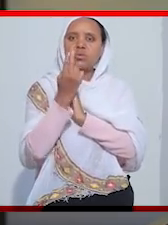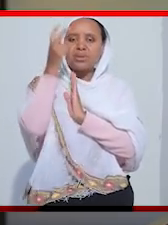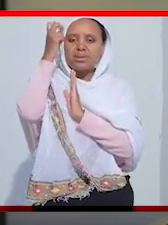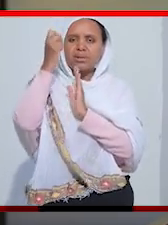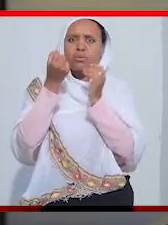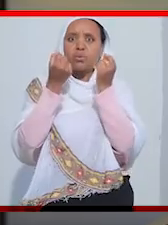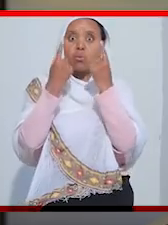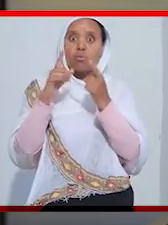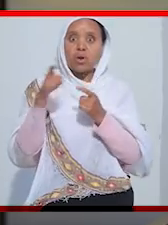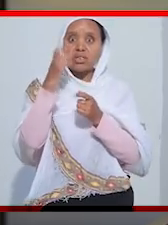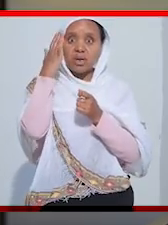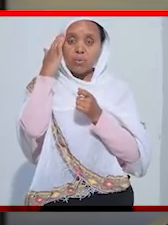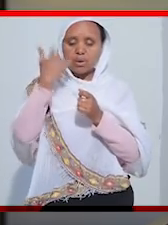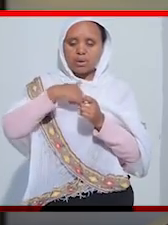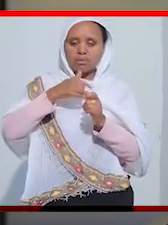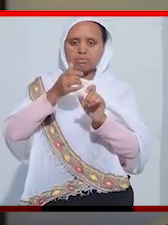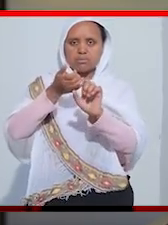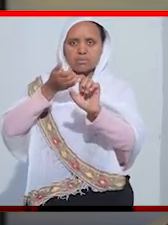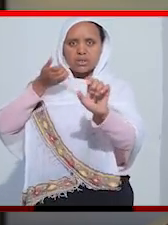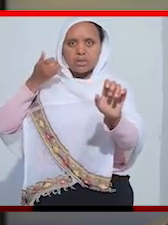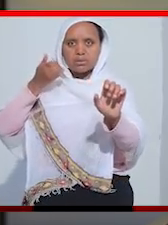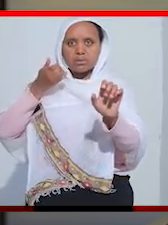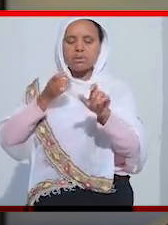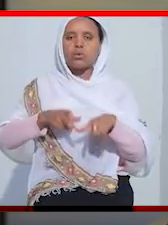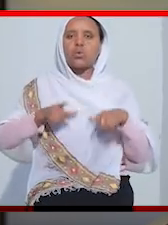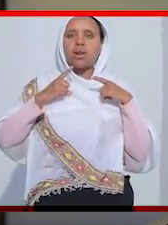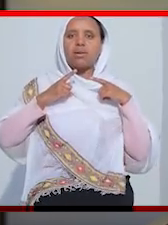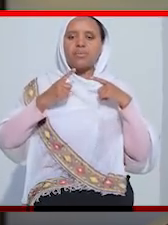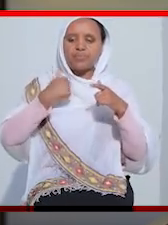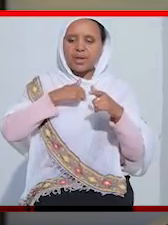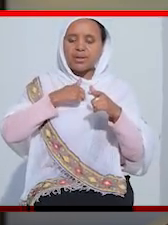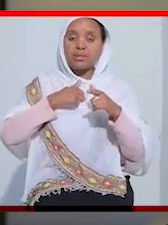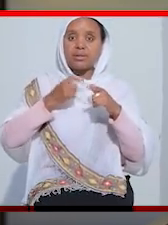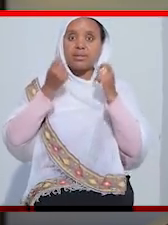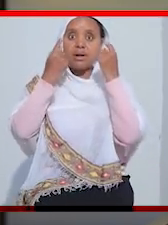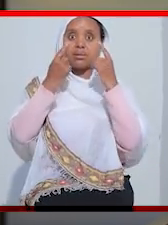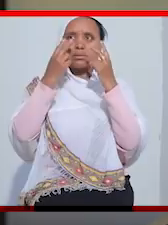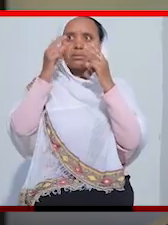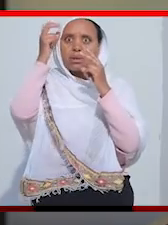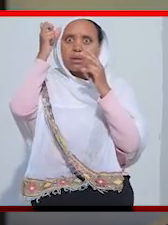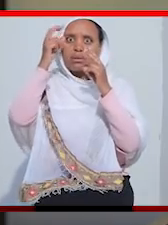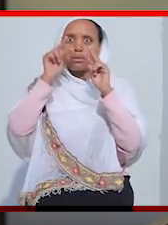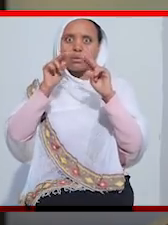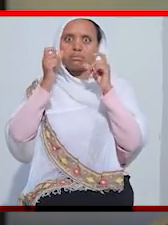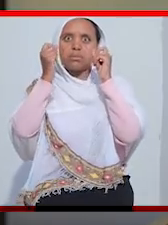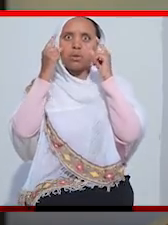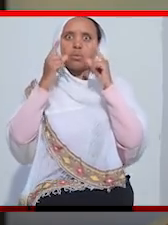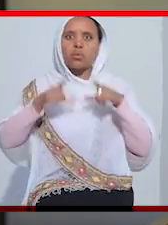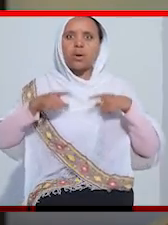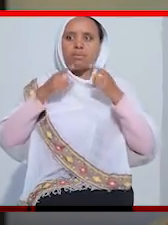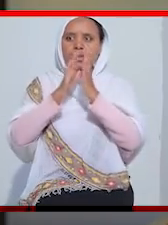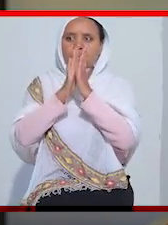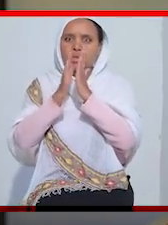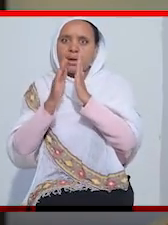ጥቅሙ ሰይጣን ትጉነታችንን ካወቀ ከኛ ሲረቅ ይኖራል የኛን ትጋት ሰይጣን ከተመለከተ ነቅቶ